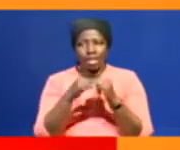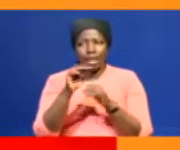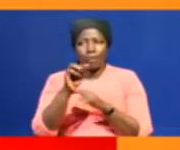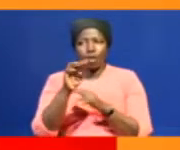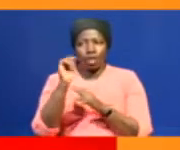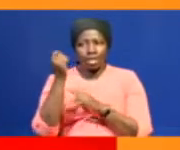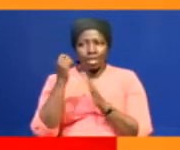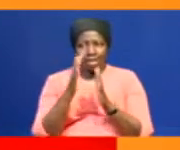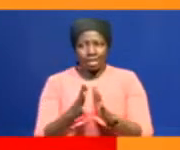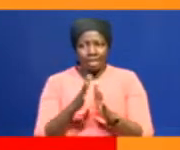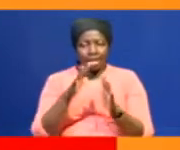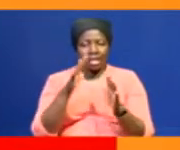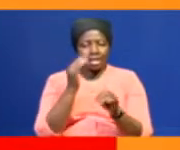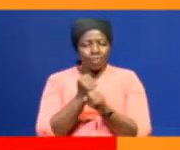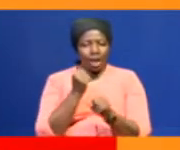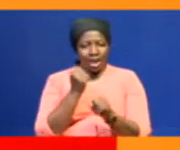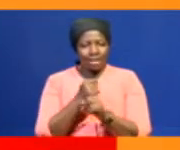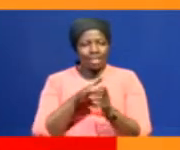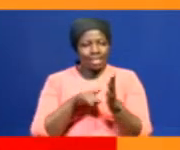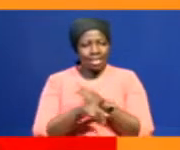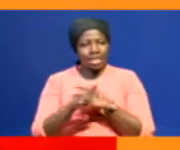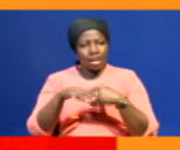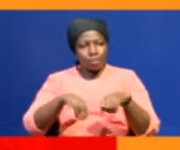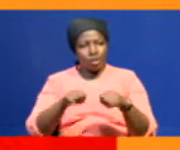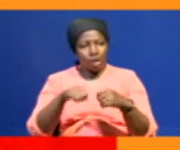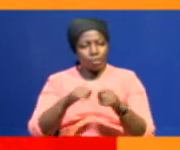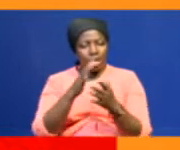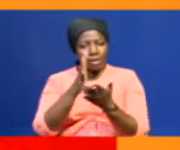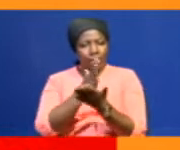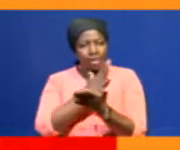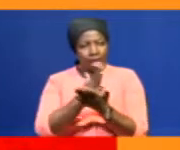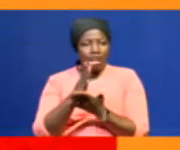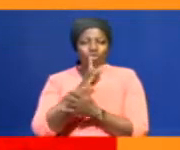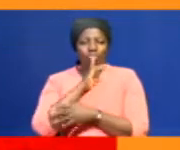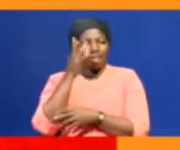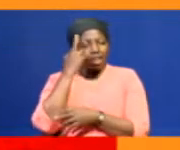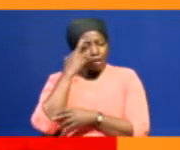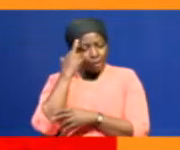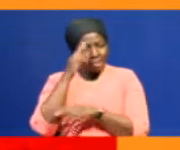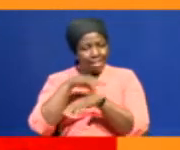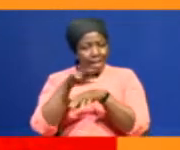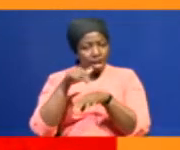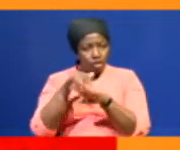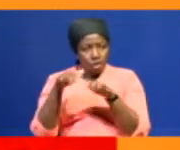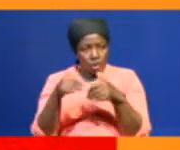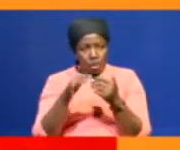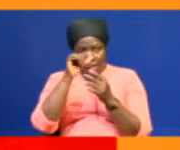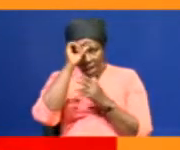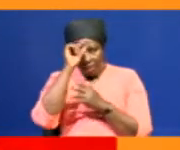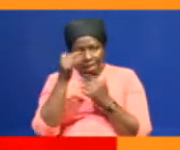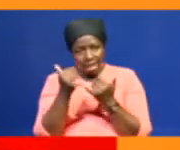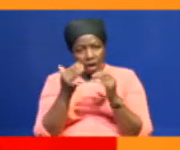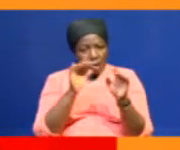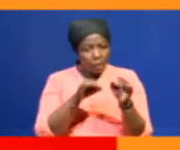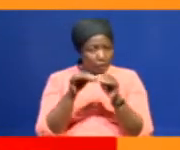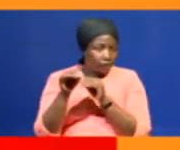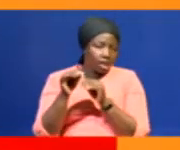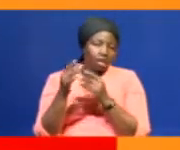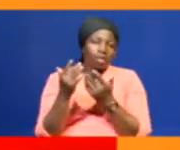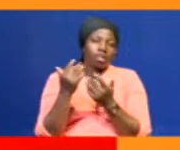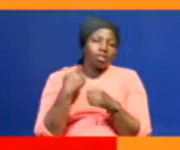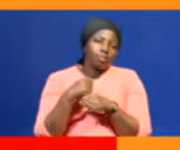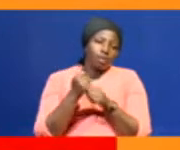ama wanajipatia riziki katika sekta hiyo. Na kumbuka tu taifa hivi sasa ma serikali inaelekea upande wa kuhakikisha